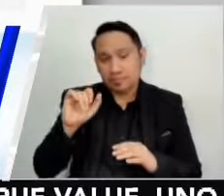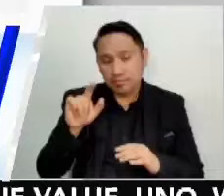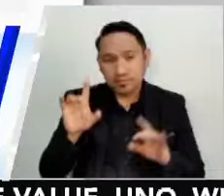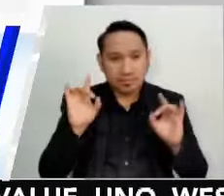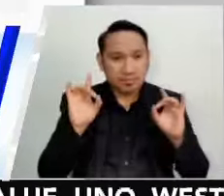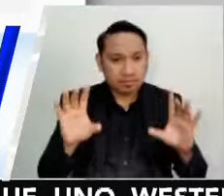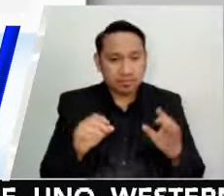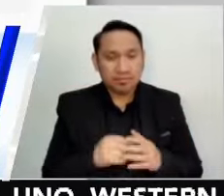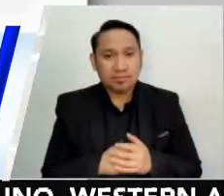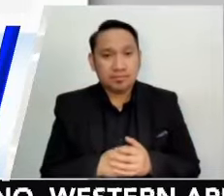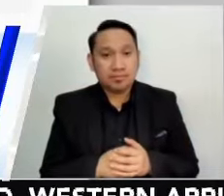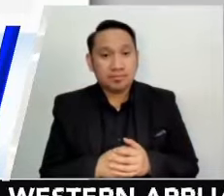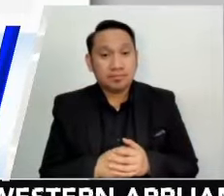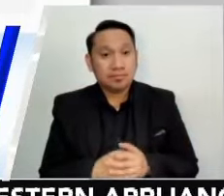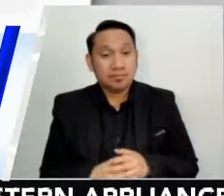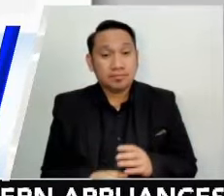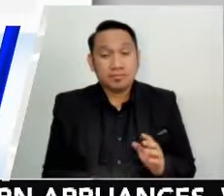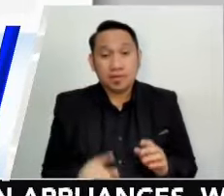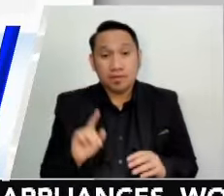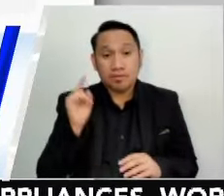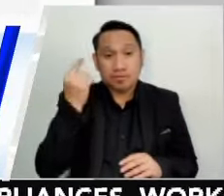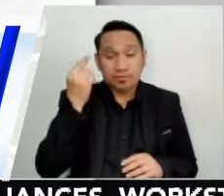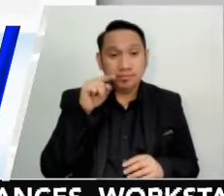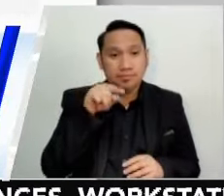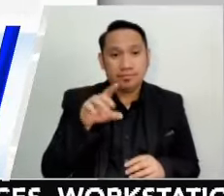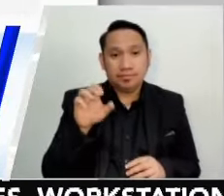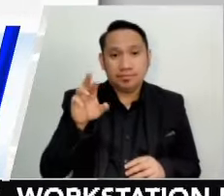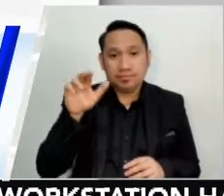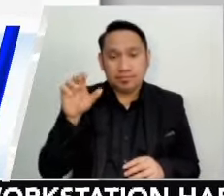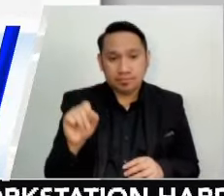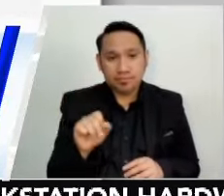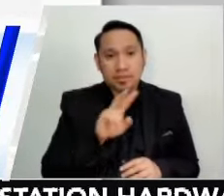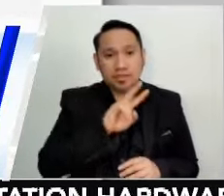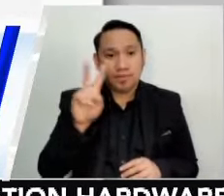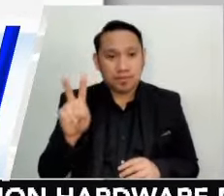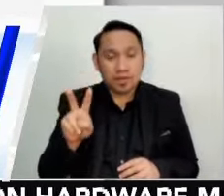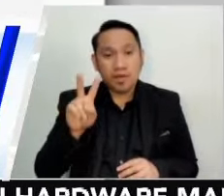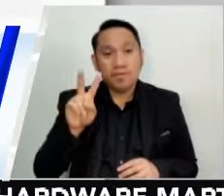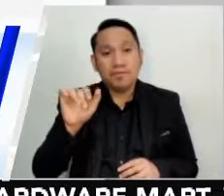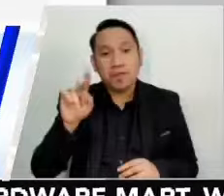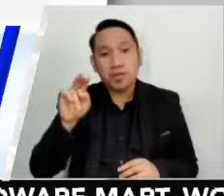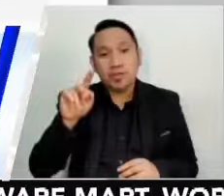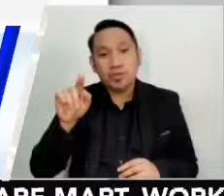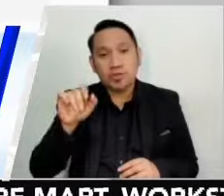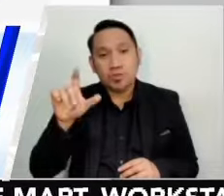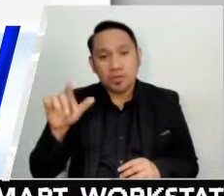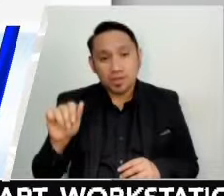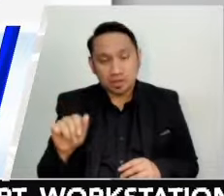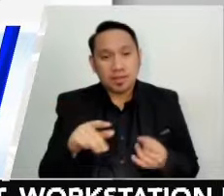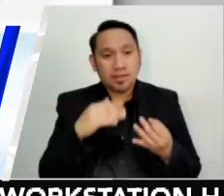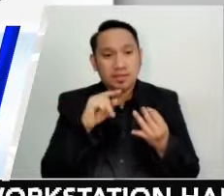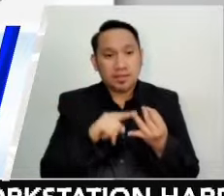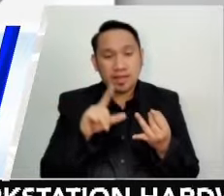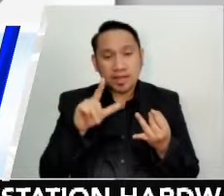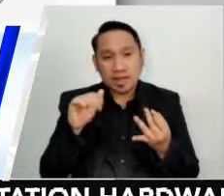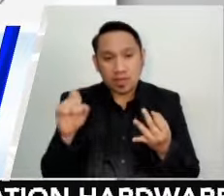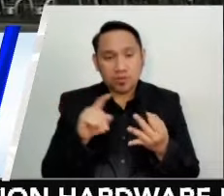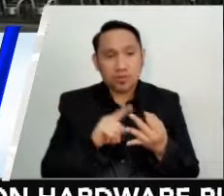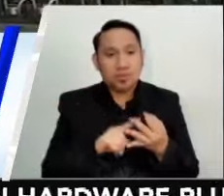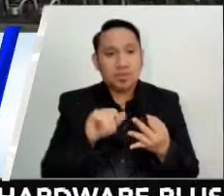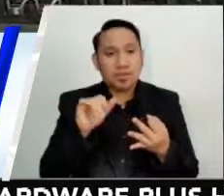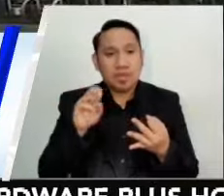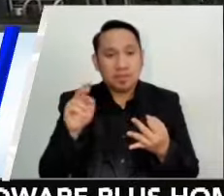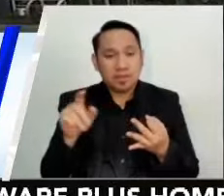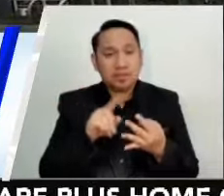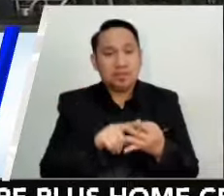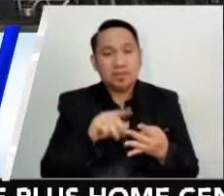Nangunguna naman sa listahan ang Caracas sa Venezuela. Sunod ang Lagos sa Nigeria, Yangon sa Myanmar, at